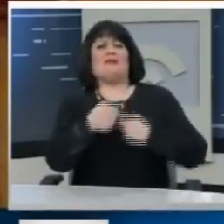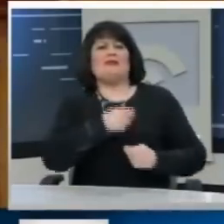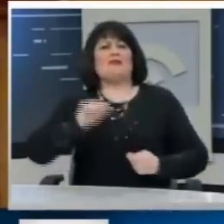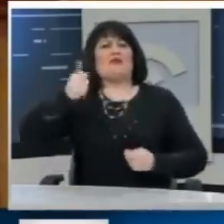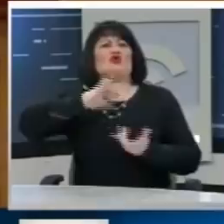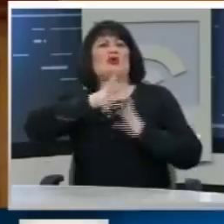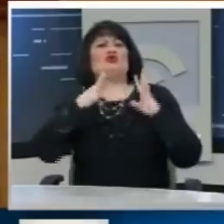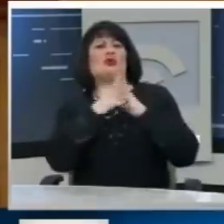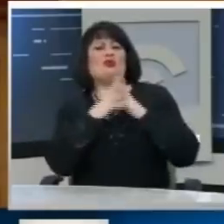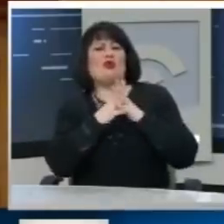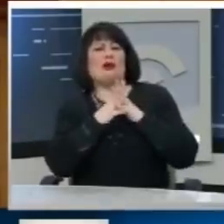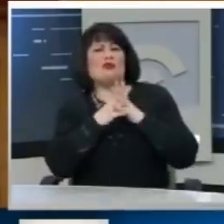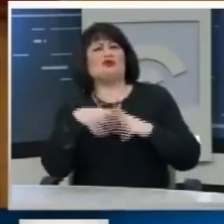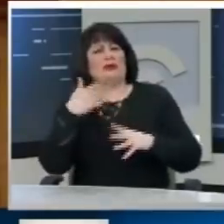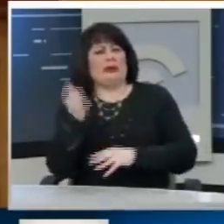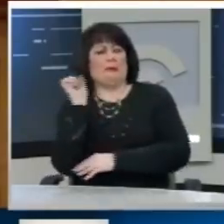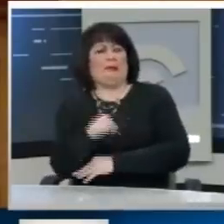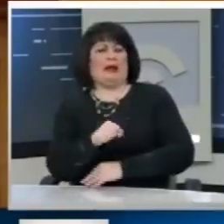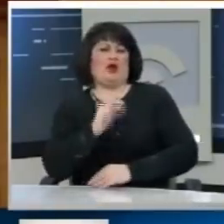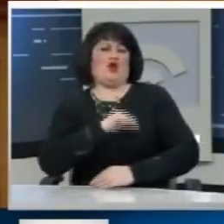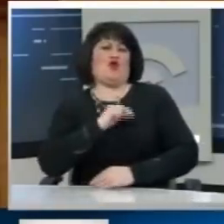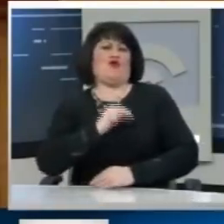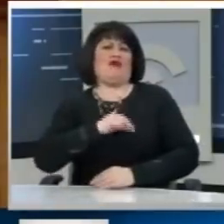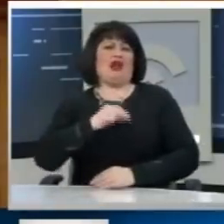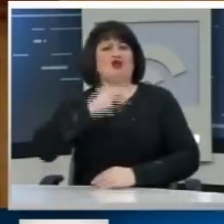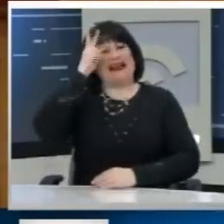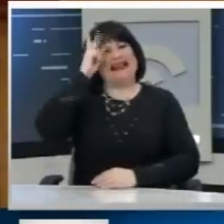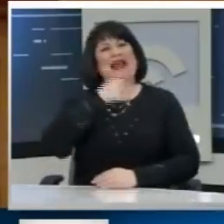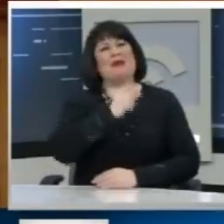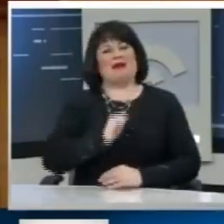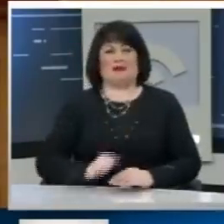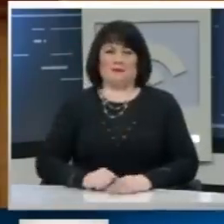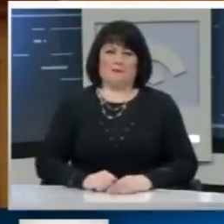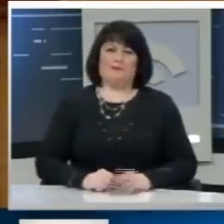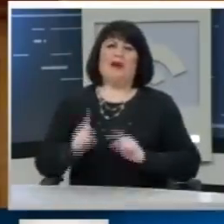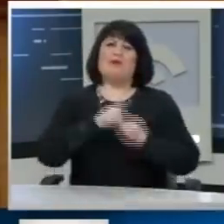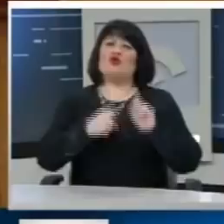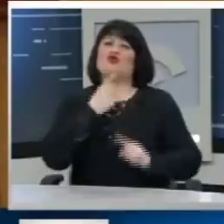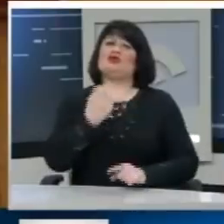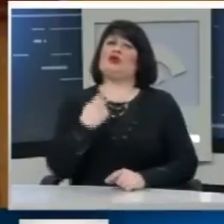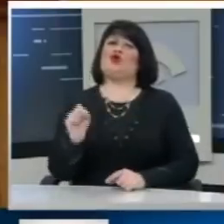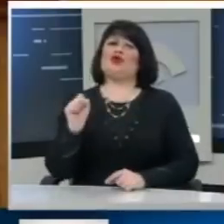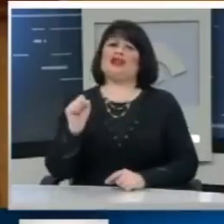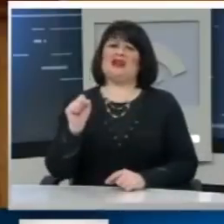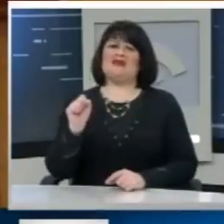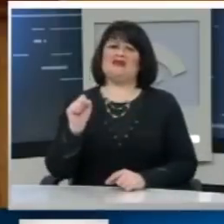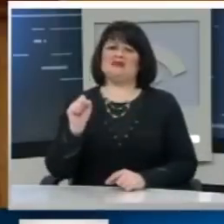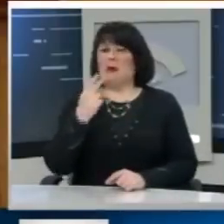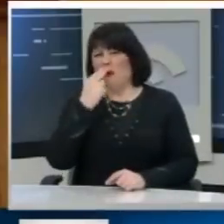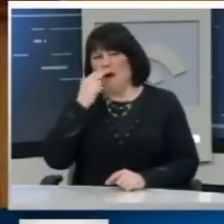Πρώτο Παγκόσμιο Πόλεμο σε όφελος του γερμανικού κεφαλαίου. Ποιος αρνήθηκε το αντιφασιστικό